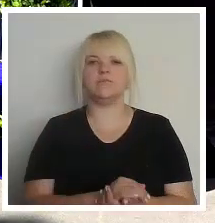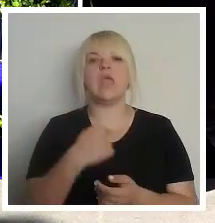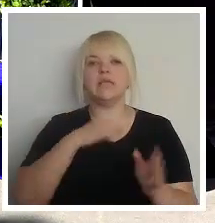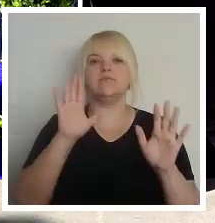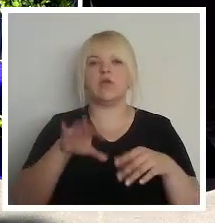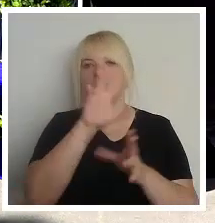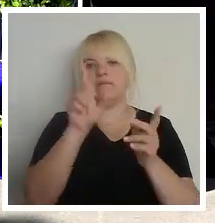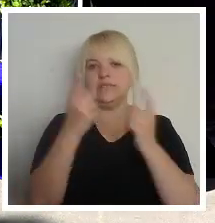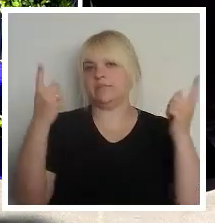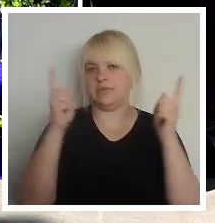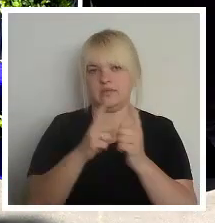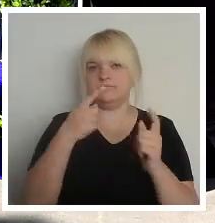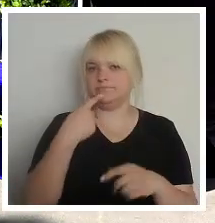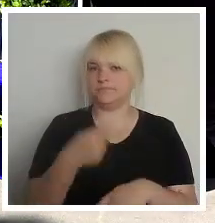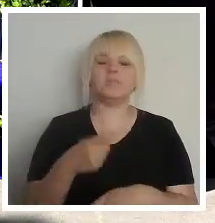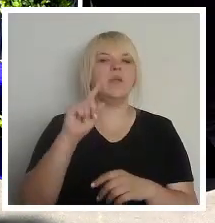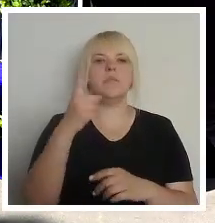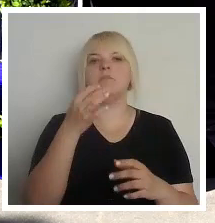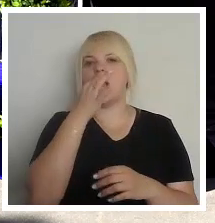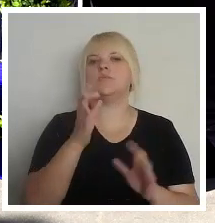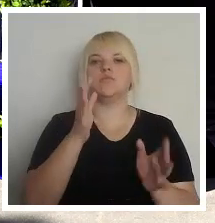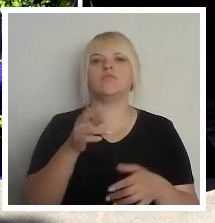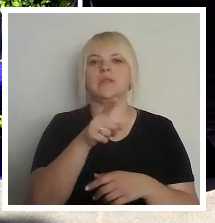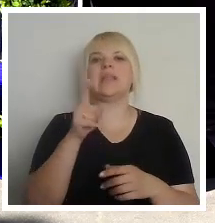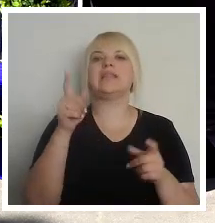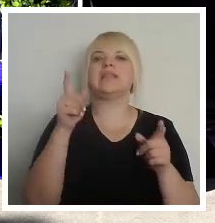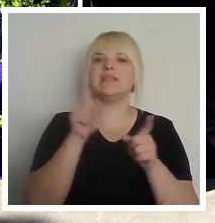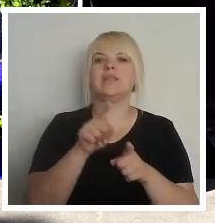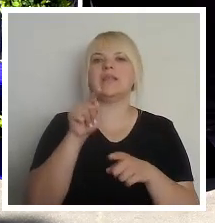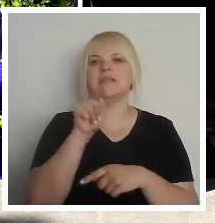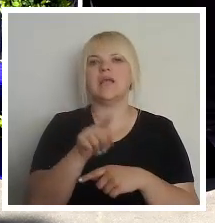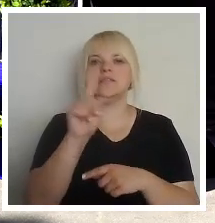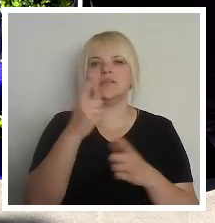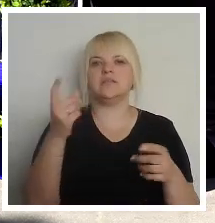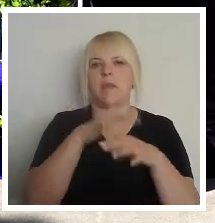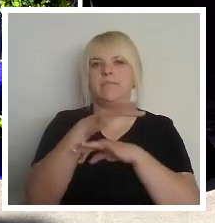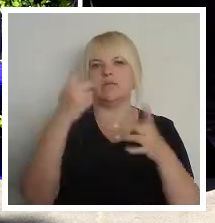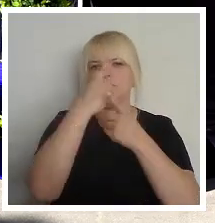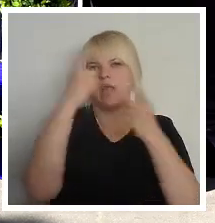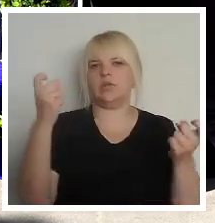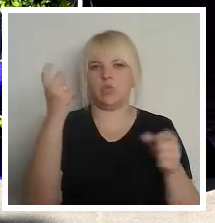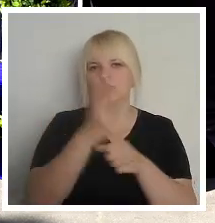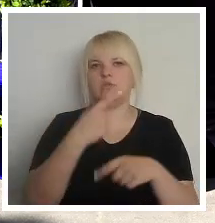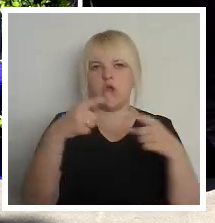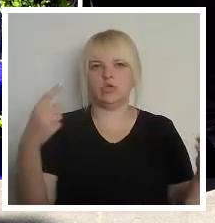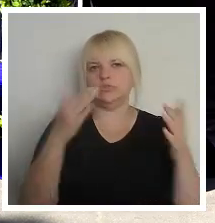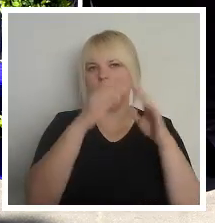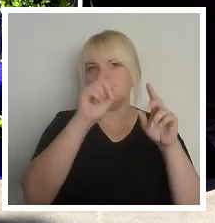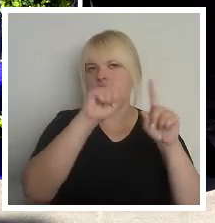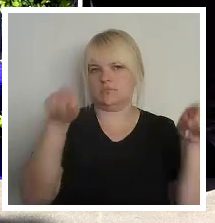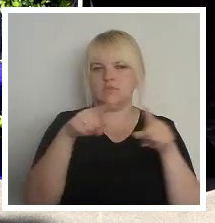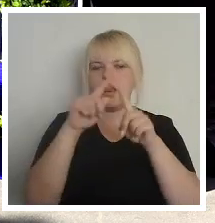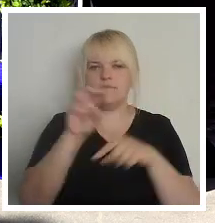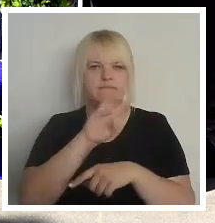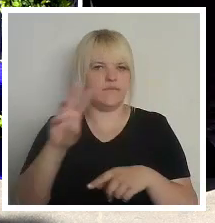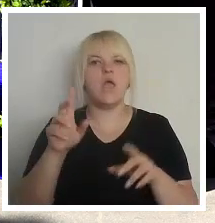īsi. Pirmā atbilde būtu tāda, ka tas ir arī sabiedriskā mediju uzdevums dažādās platformās. Es uzskatu,